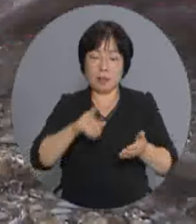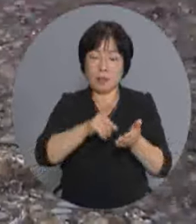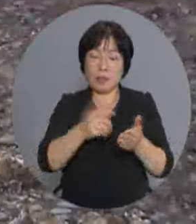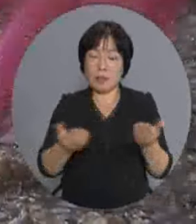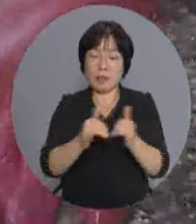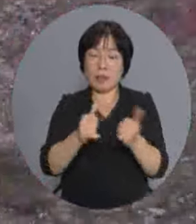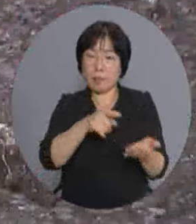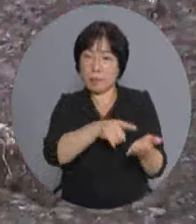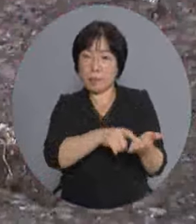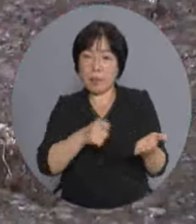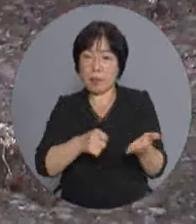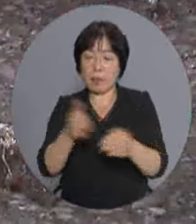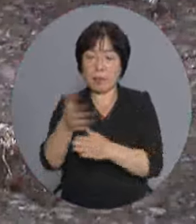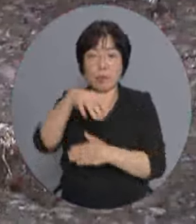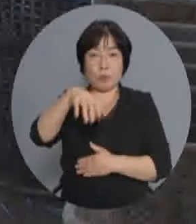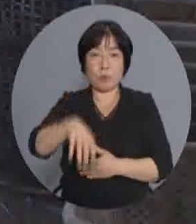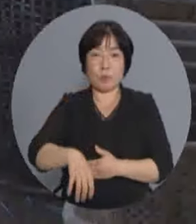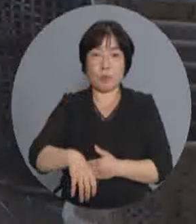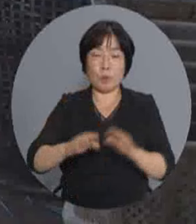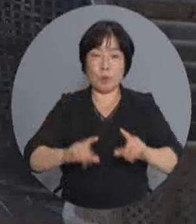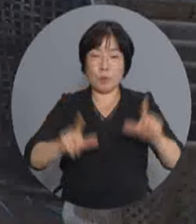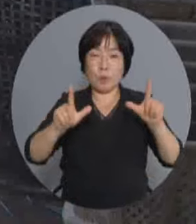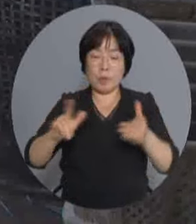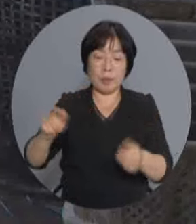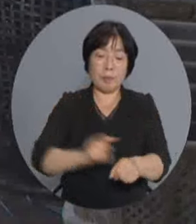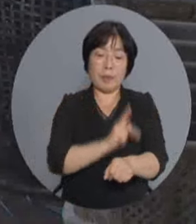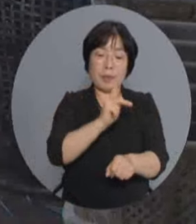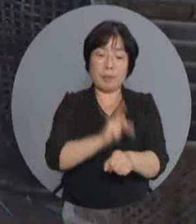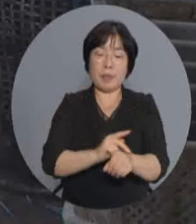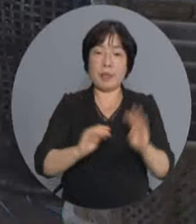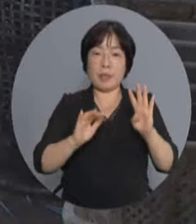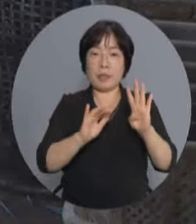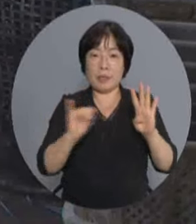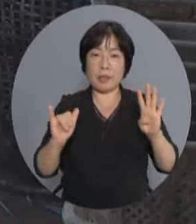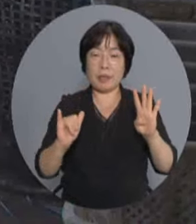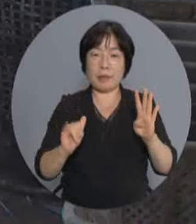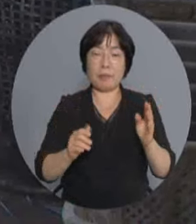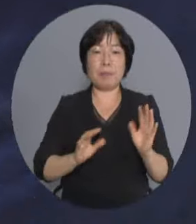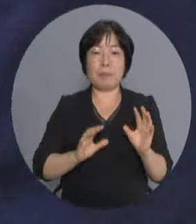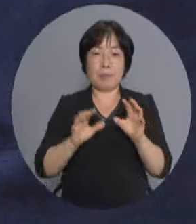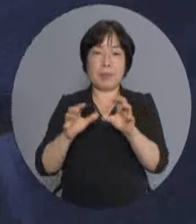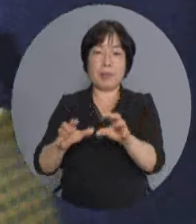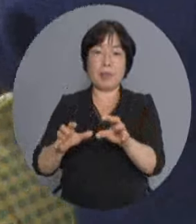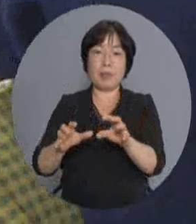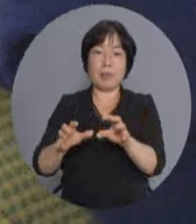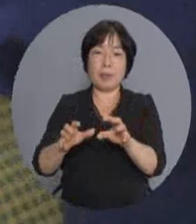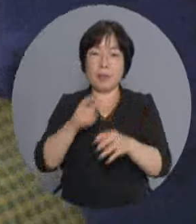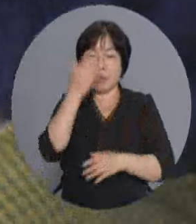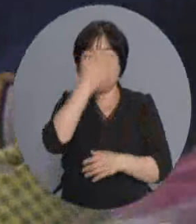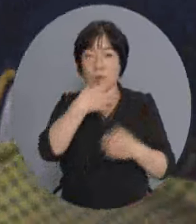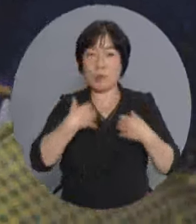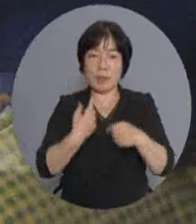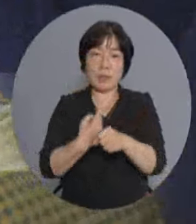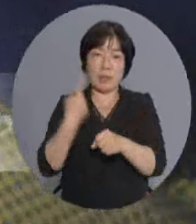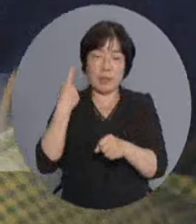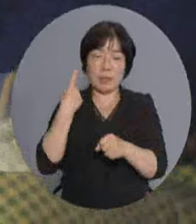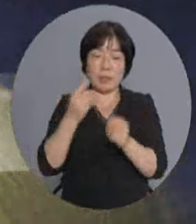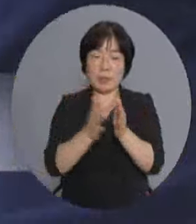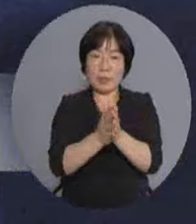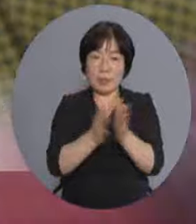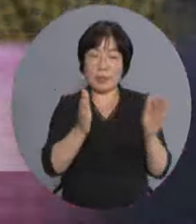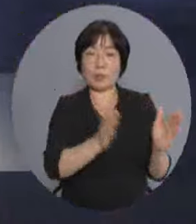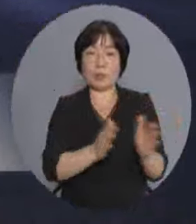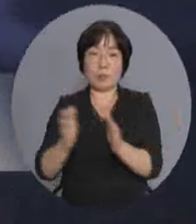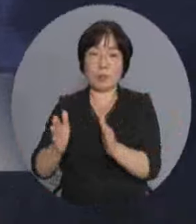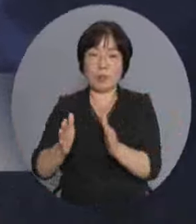늘 일손이 부족했던 어촌마을에 올해는 필리핀 청년 4명이 투입됐습니다. 여수시가 지난해부터 추진해온